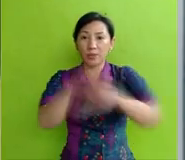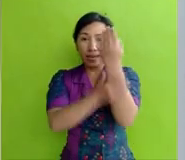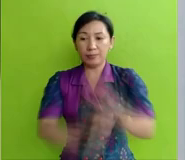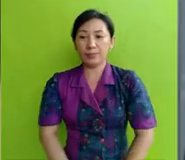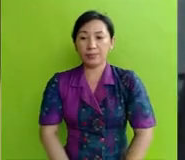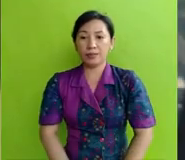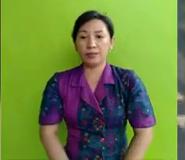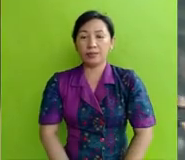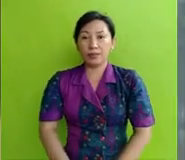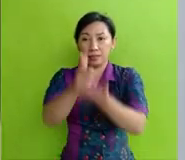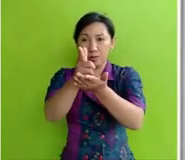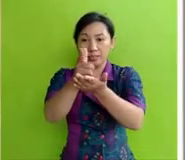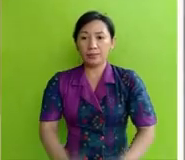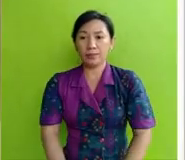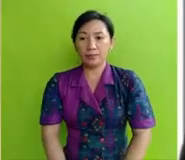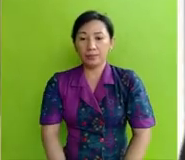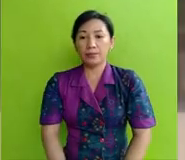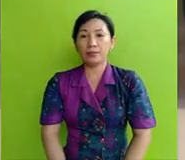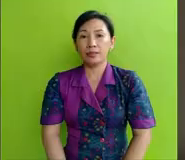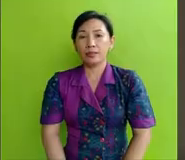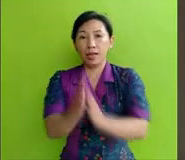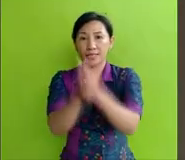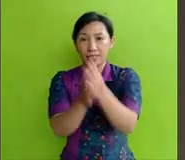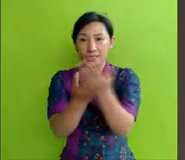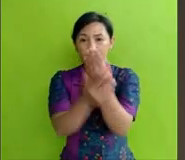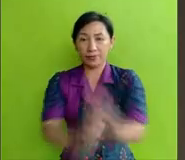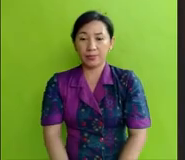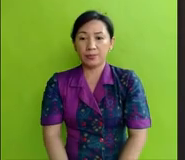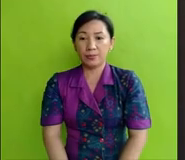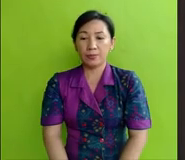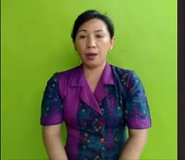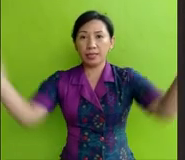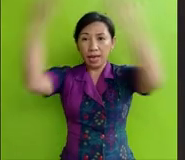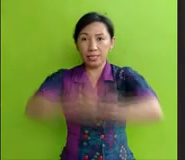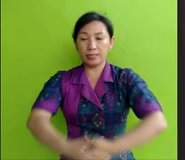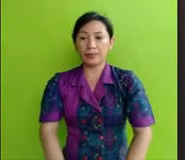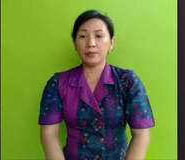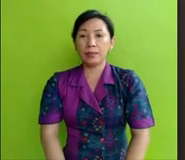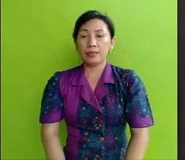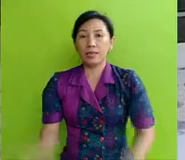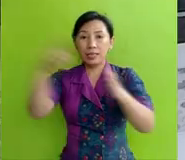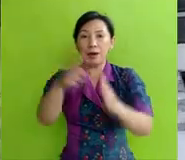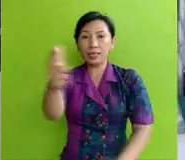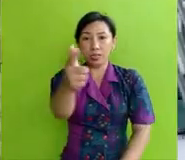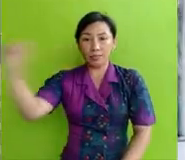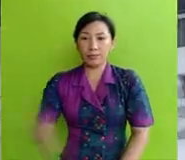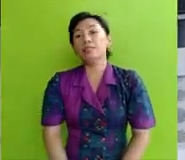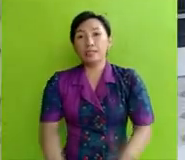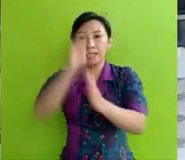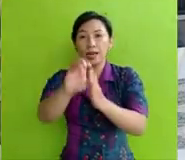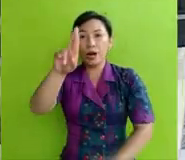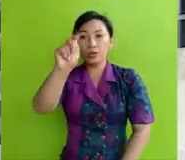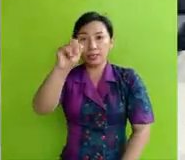tangan, face shield, termogan, hand sanitizer, partisi akrilik, hingga